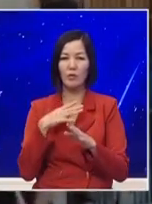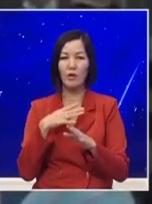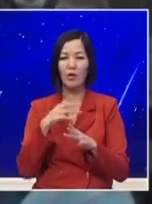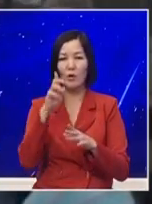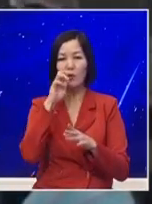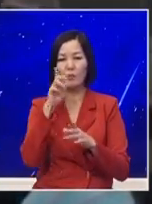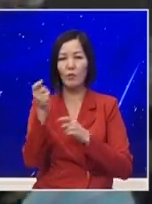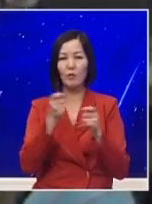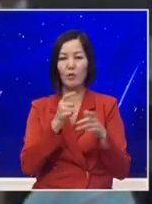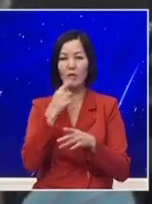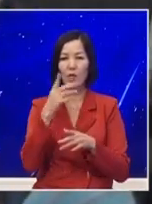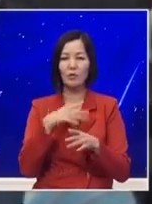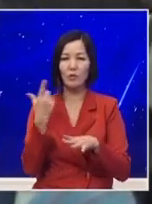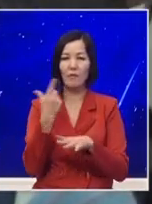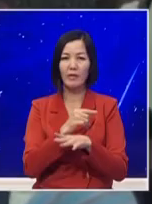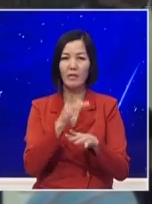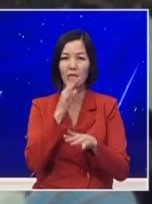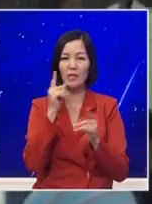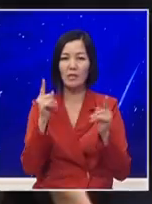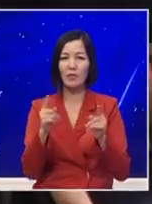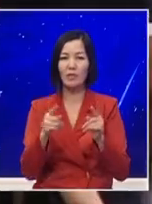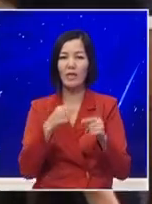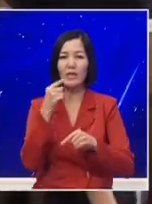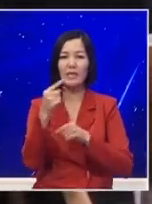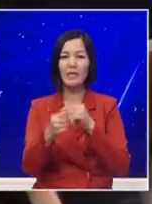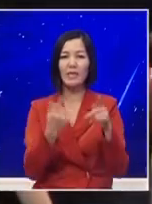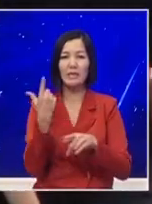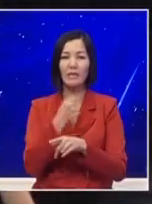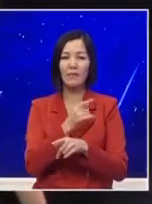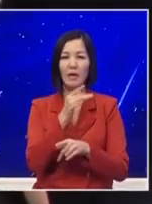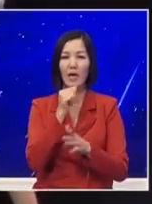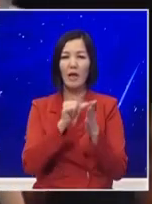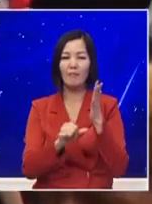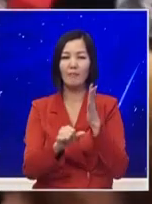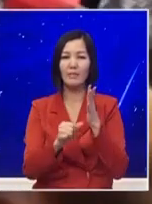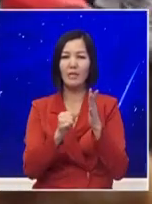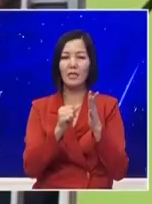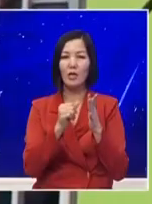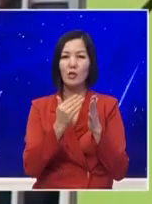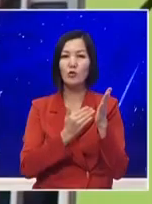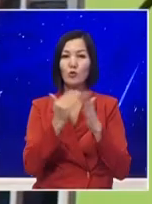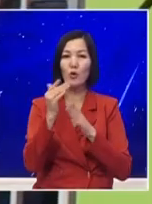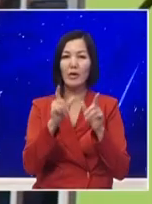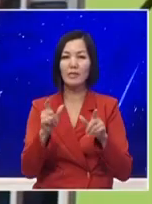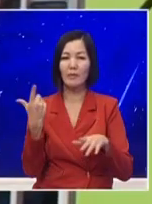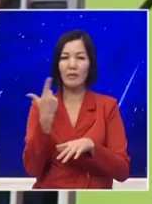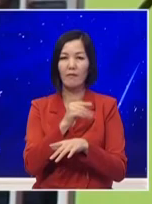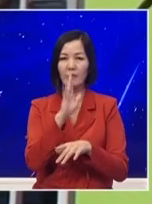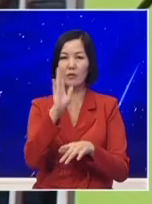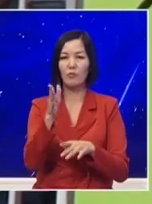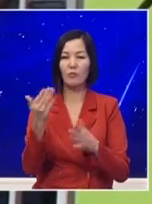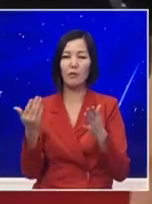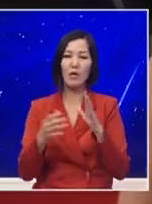Үкімет өкілдерінің мәлімдеуінше вакциналау науқаны келесі кезеңде екпе жасы 60-тан асқан азаматтарға салынады. Жаһан жаңалықтарын